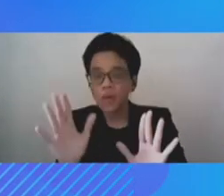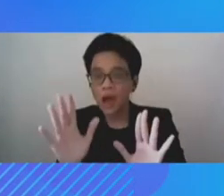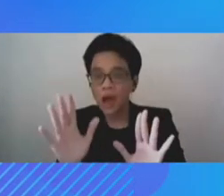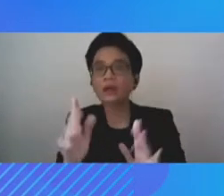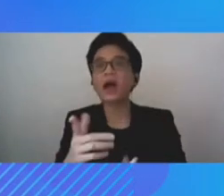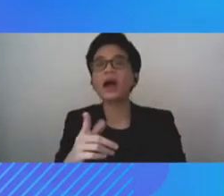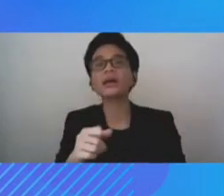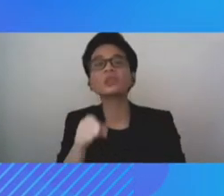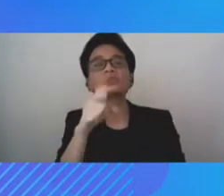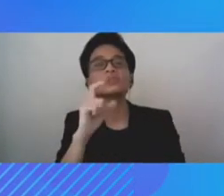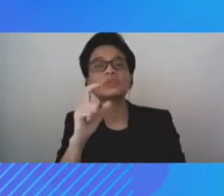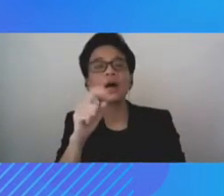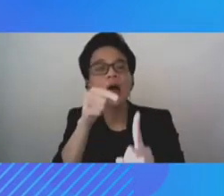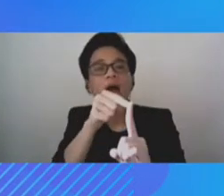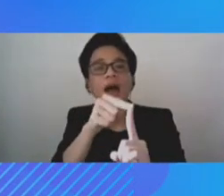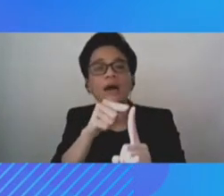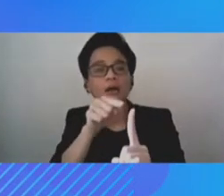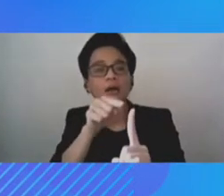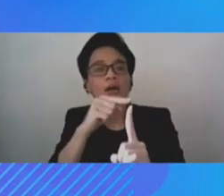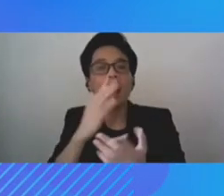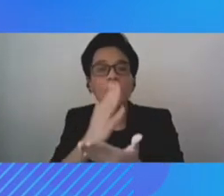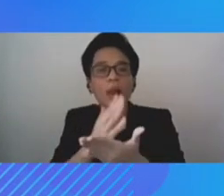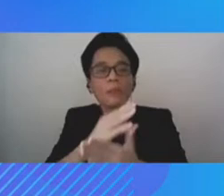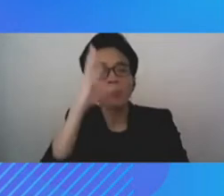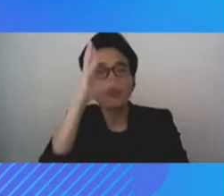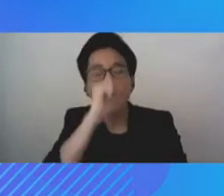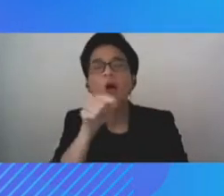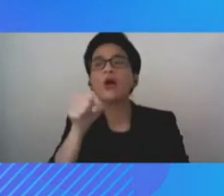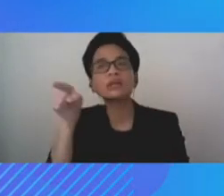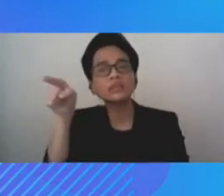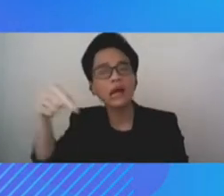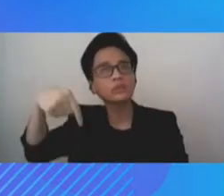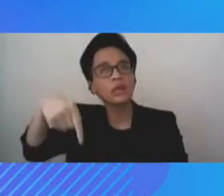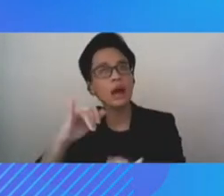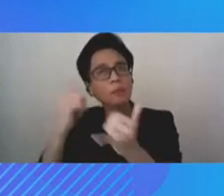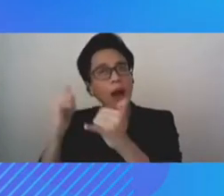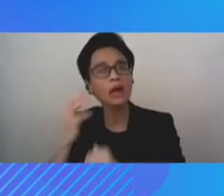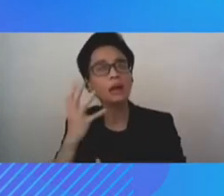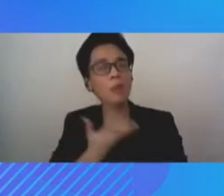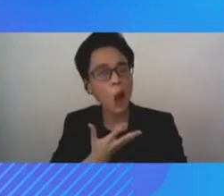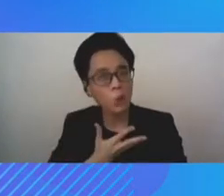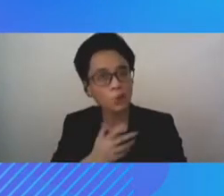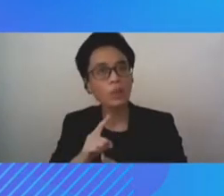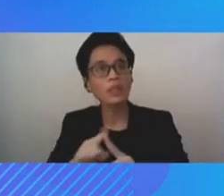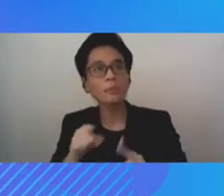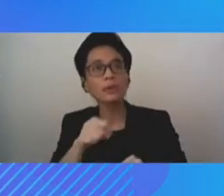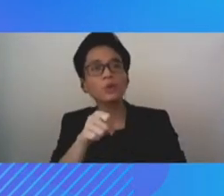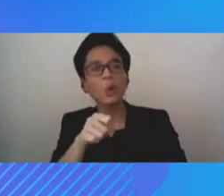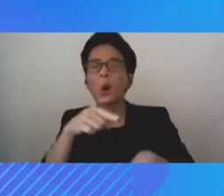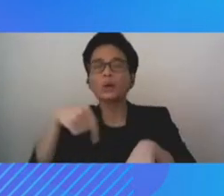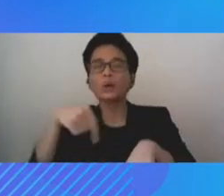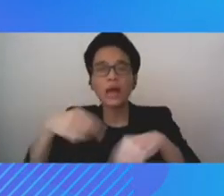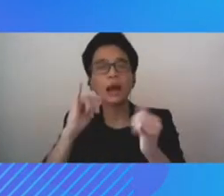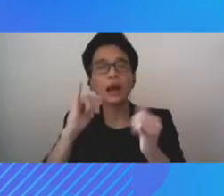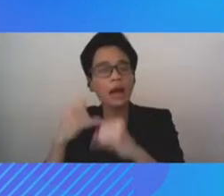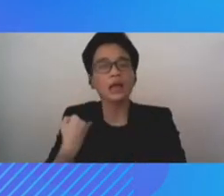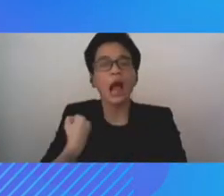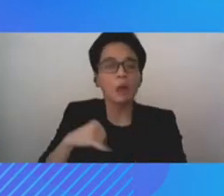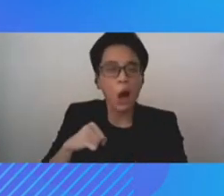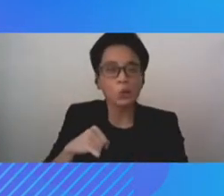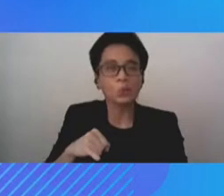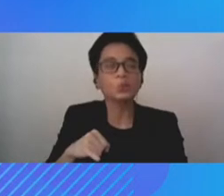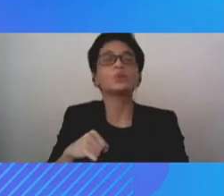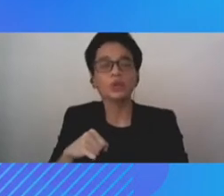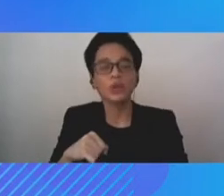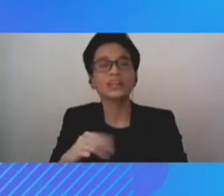kalanya orang mau bermain bersama, ada kalanya orang tidak mau bermain dengan kamu. Karena kan kita di lingkungan masyarakat kan begitu,